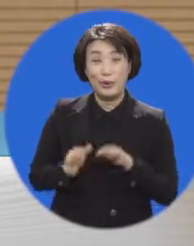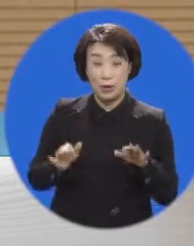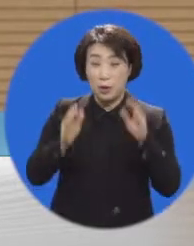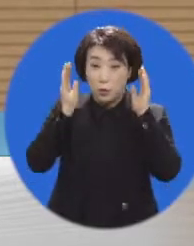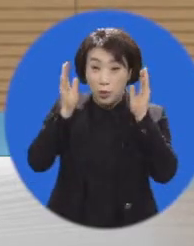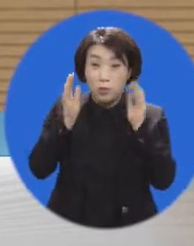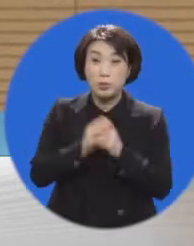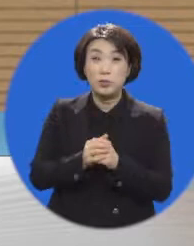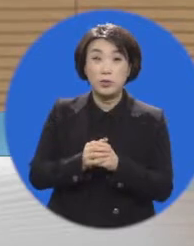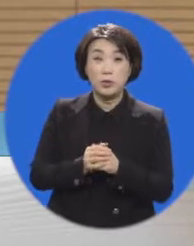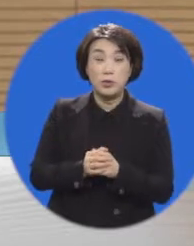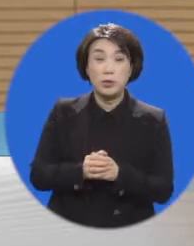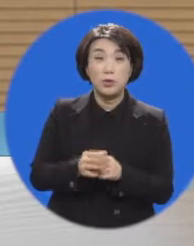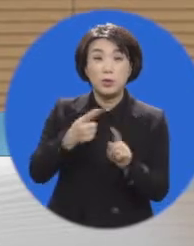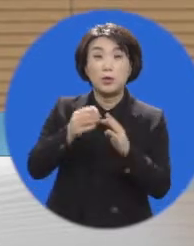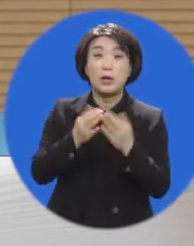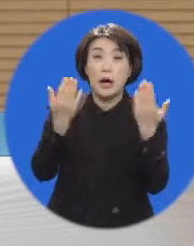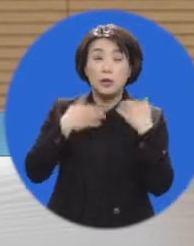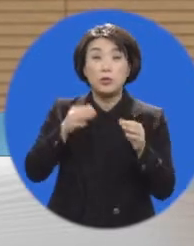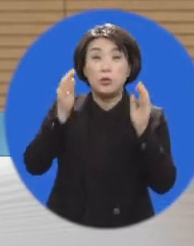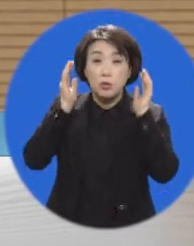공과 공부는 왜 해?